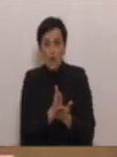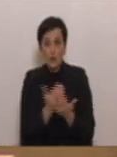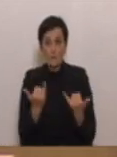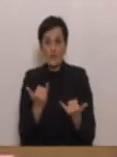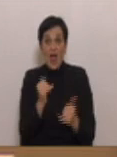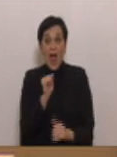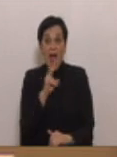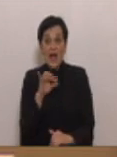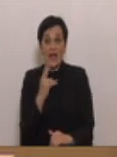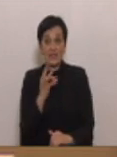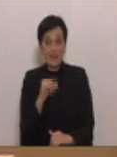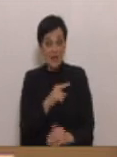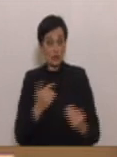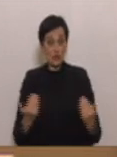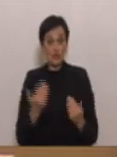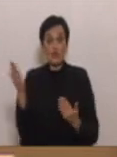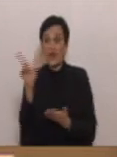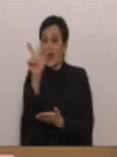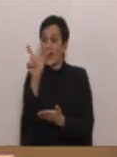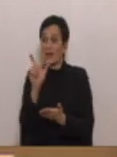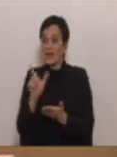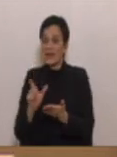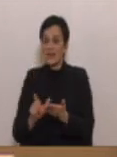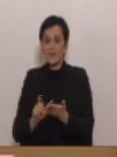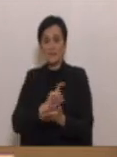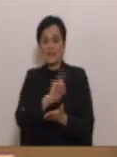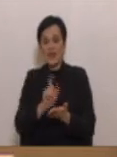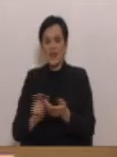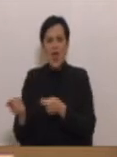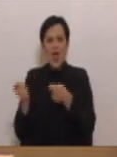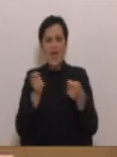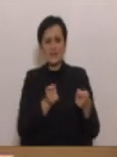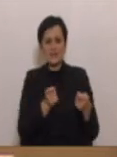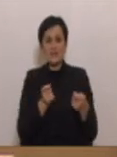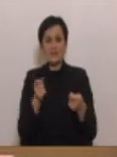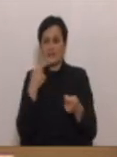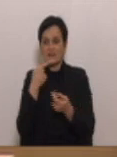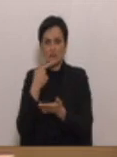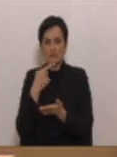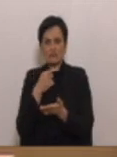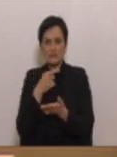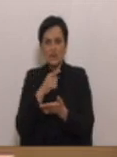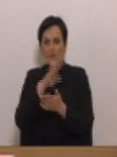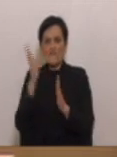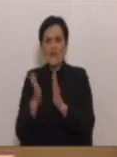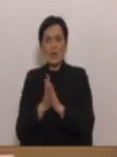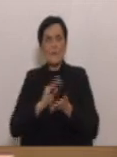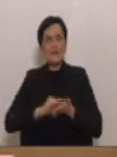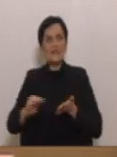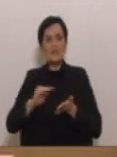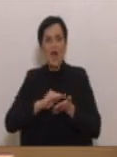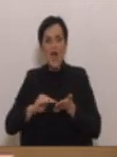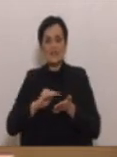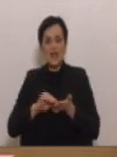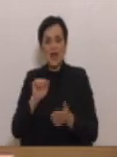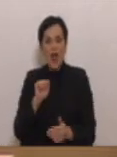წერეთელი ცოცხალი რომ ყოფილიყო ის ლექსი რაღაც რომ მოიტანეს ახლა იქ დამეხსენე ჩდილოელო და იტყოდნენ რომ იქ ყველაფერი დაწერაო აკაკი მოისის დაწერა გვახსოვს